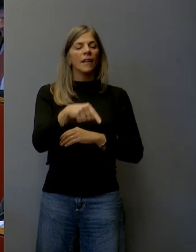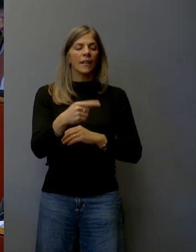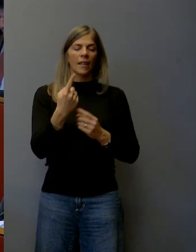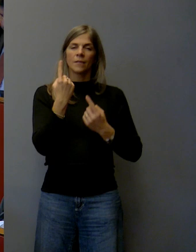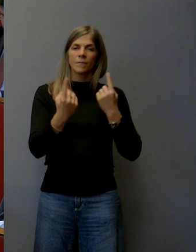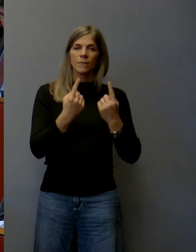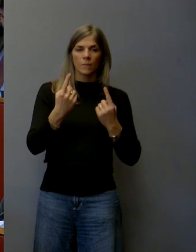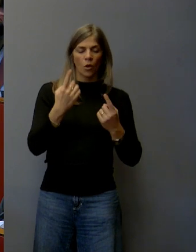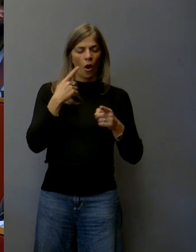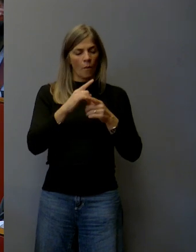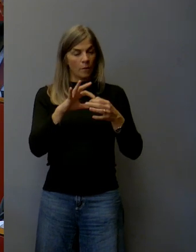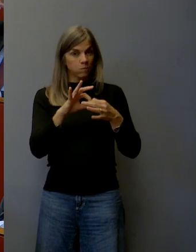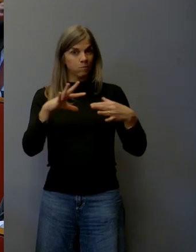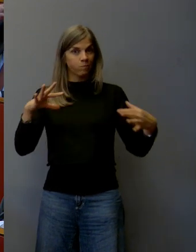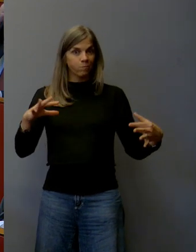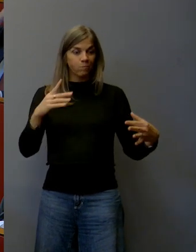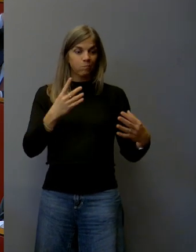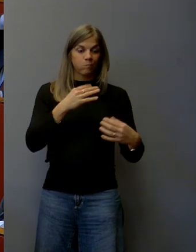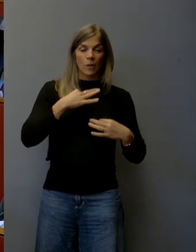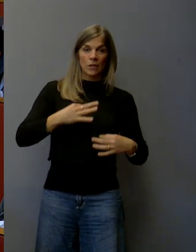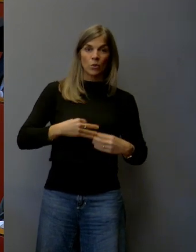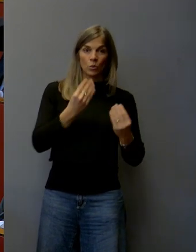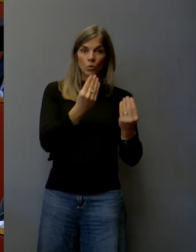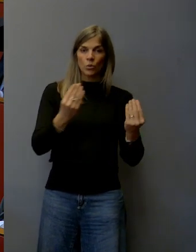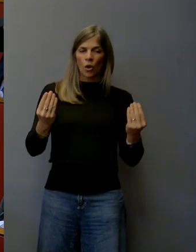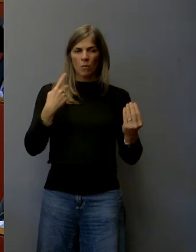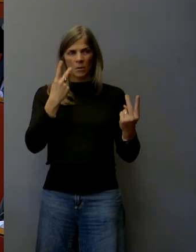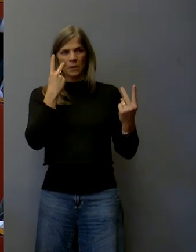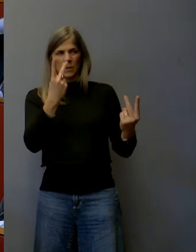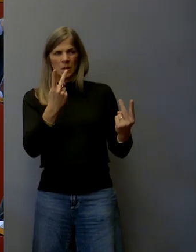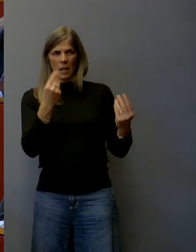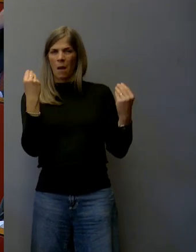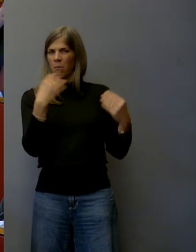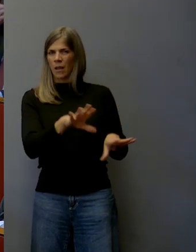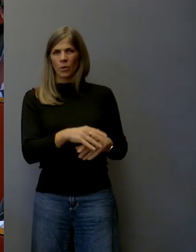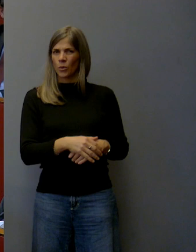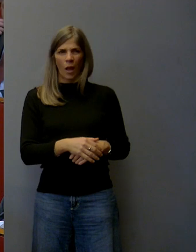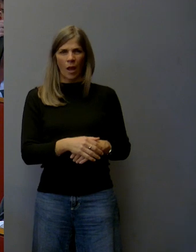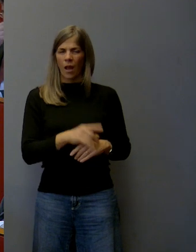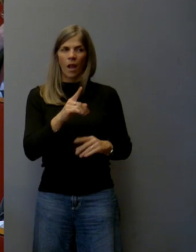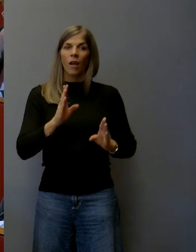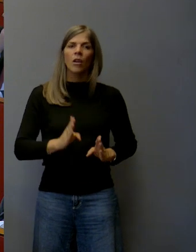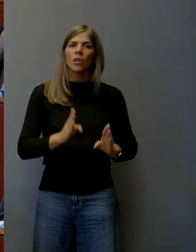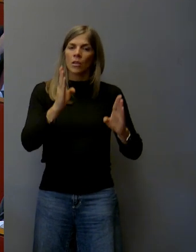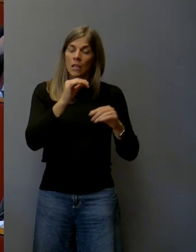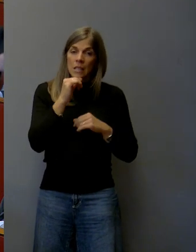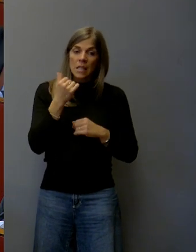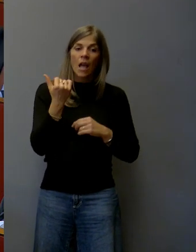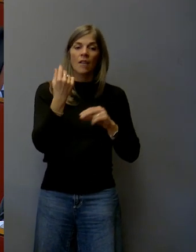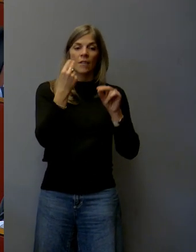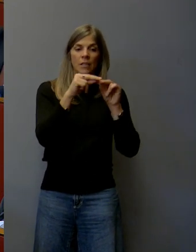da un punto di vista istituzionale anche nella tenuta è un edificio che ha bisogno di una manutenzione